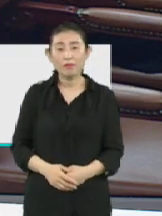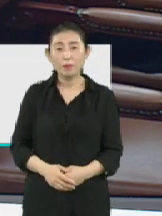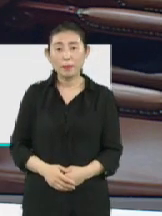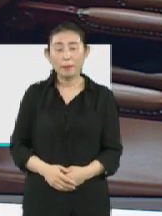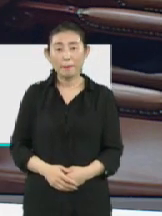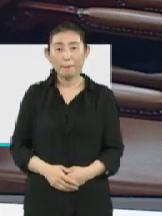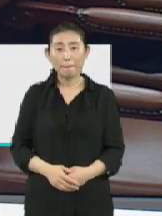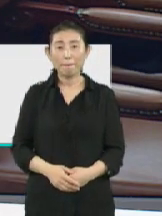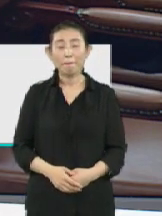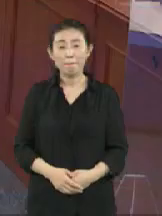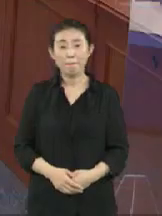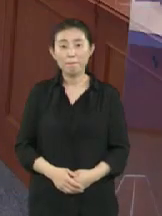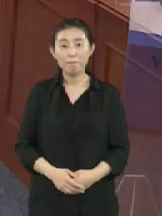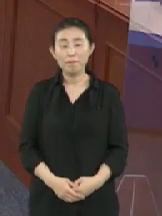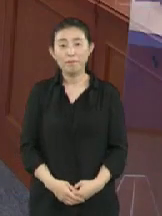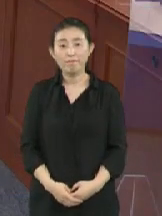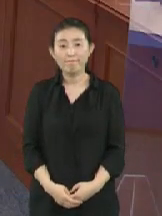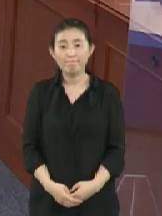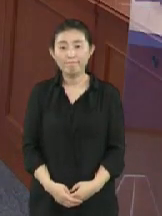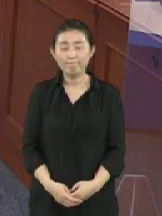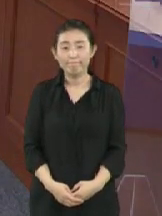기자입니다.